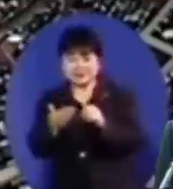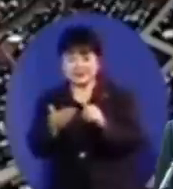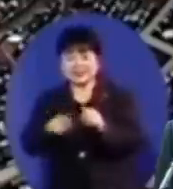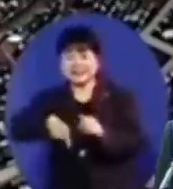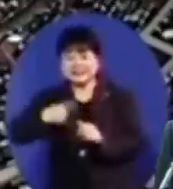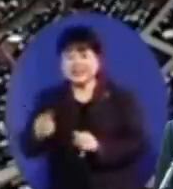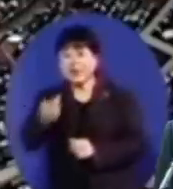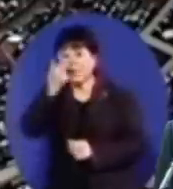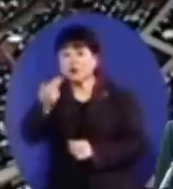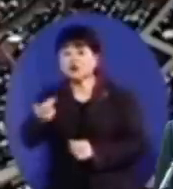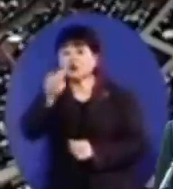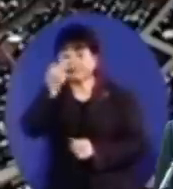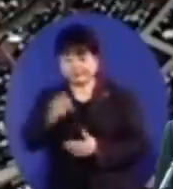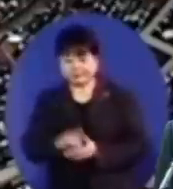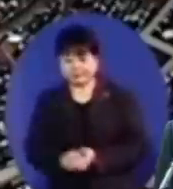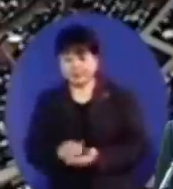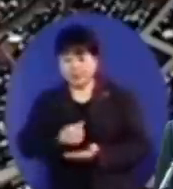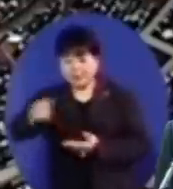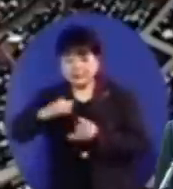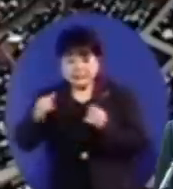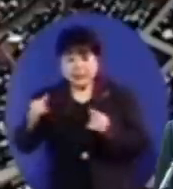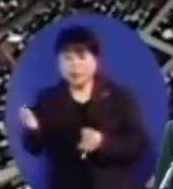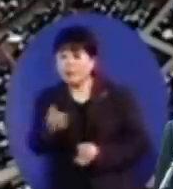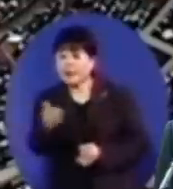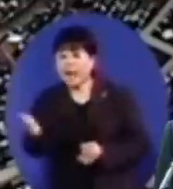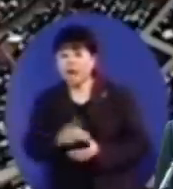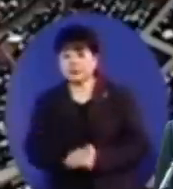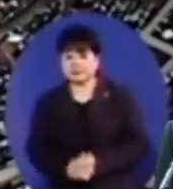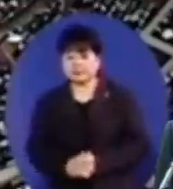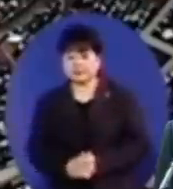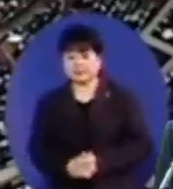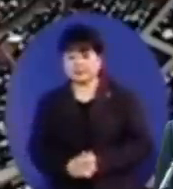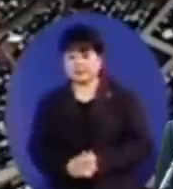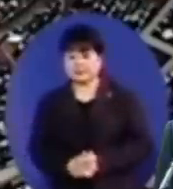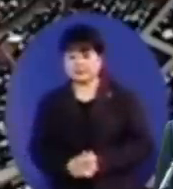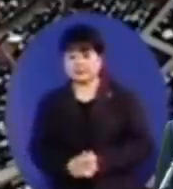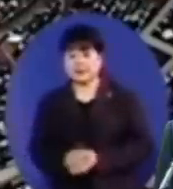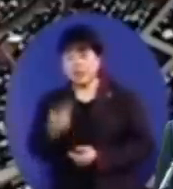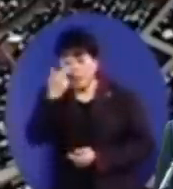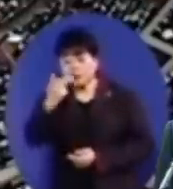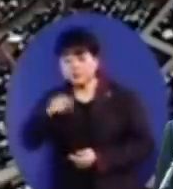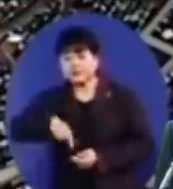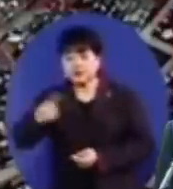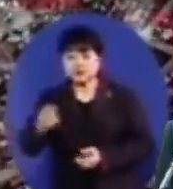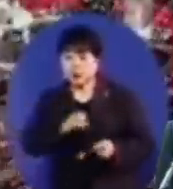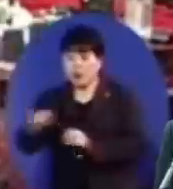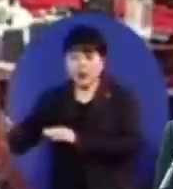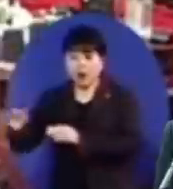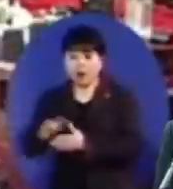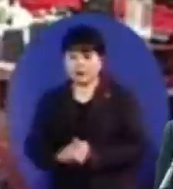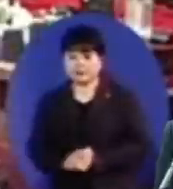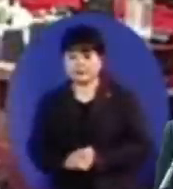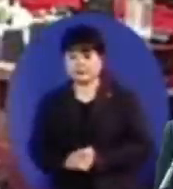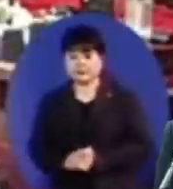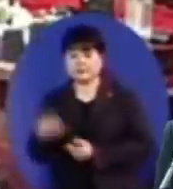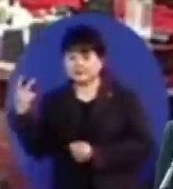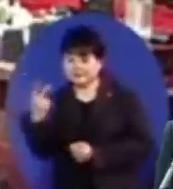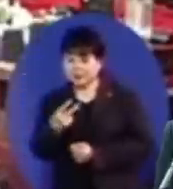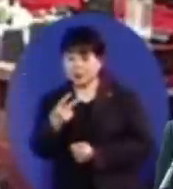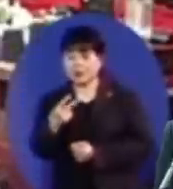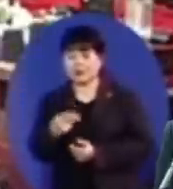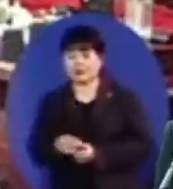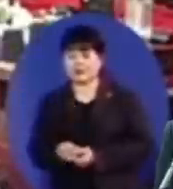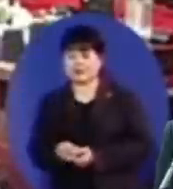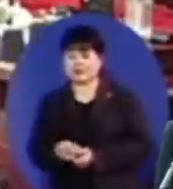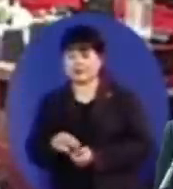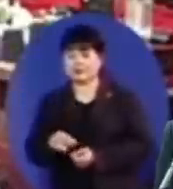자기의 목숨을 빼앗을 자가 없다는 것입니다. 내 목숨을 내가 스스로 버리고 그 다음